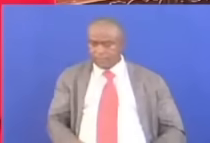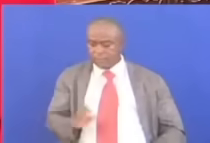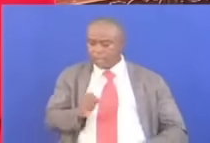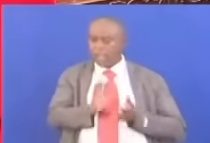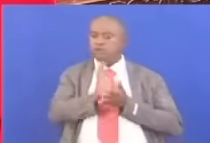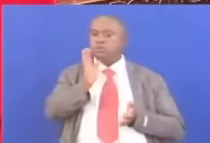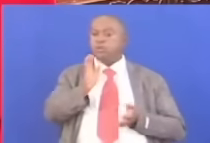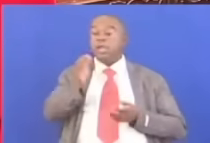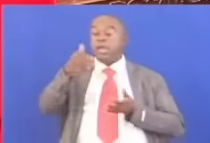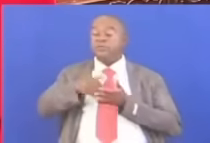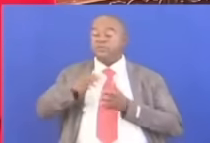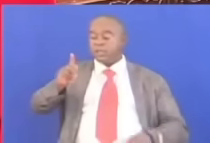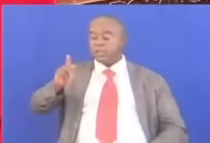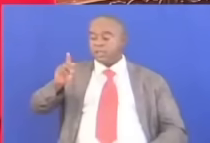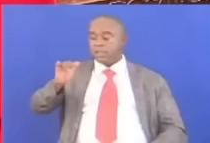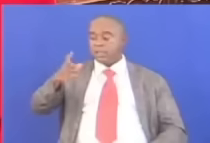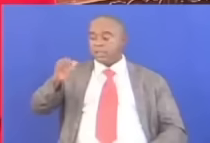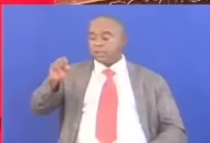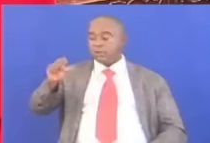staley kosa